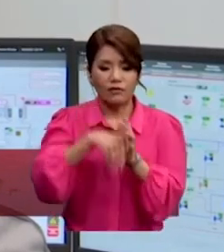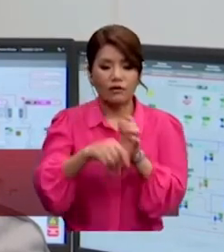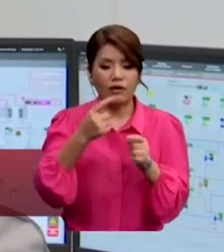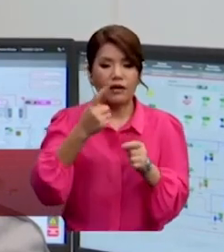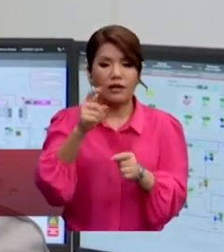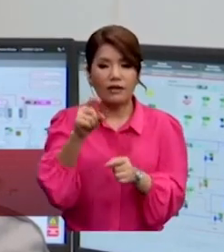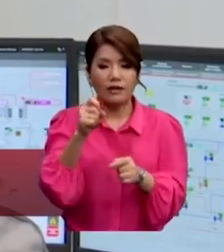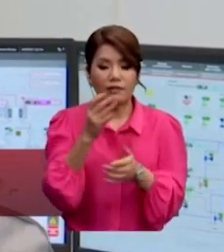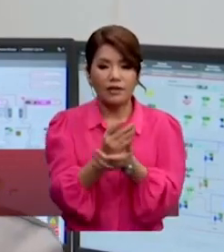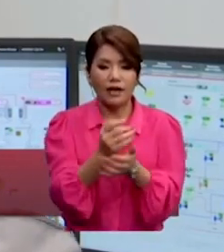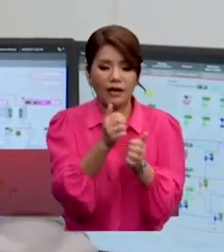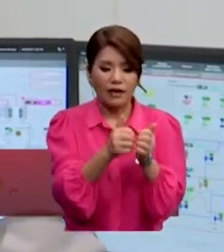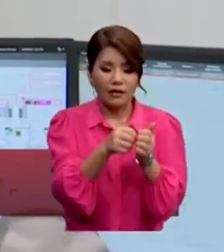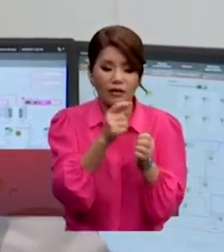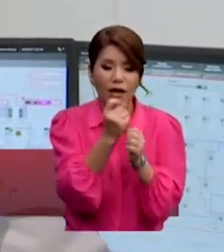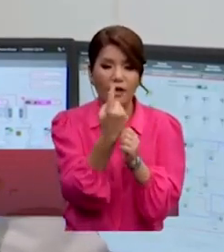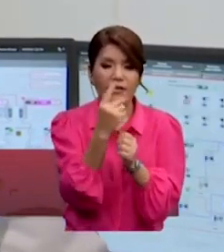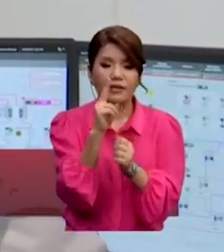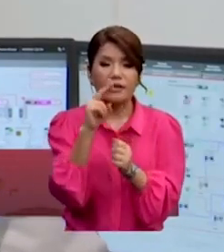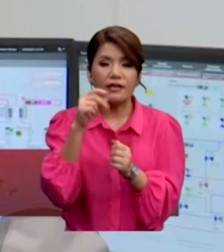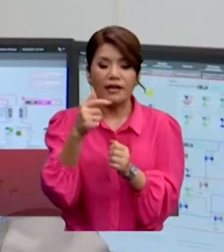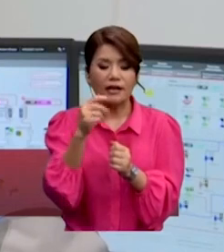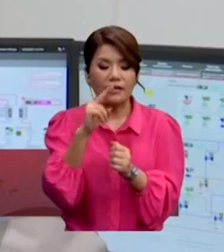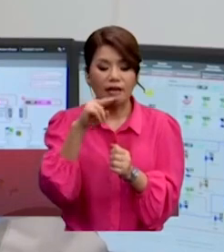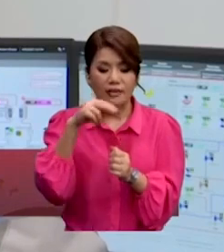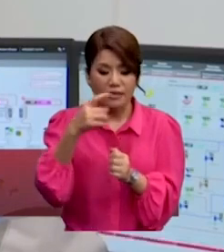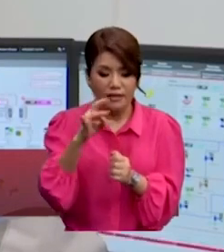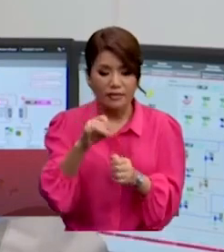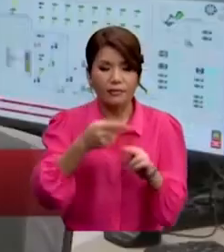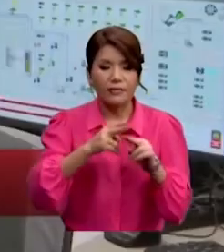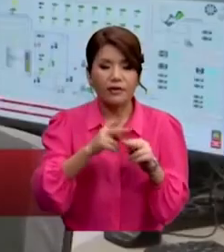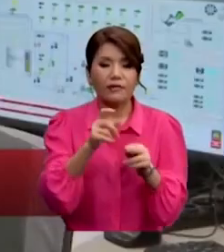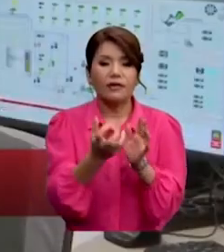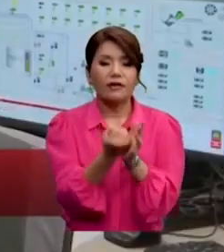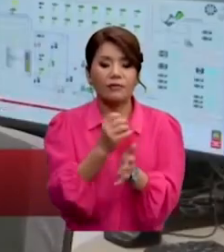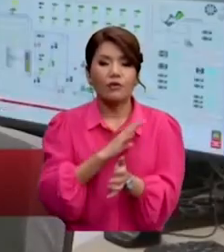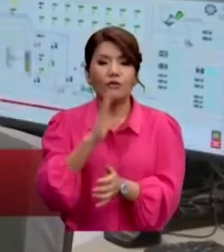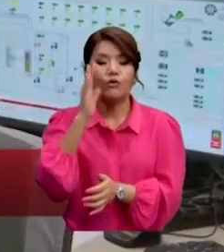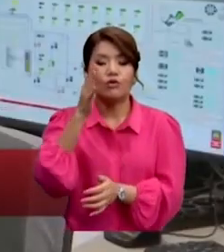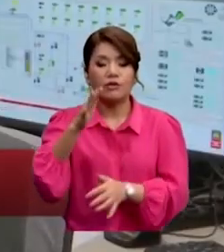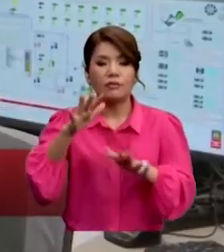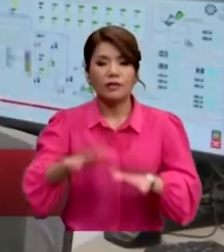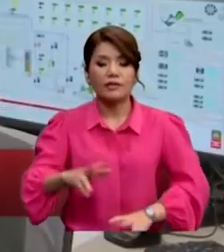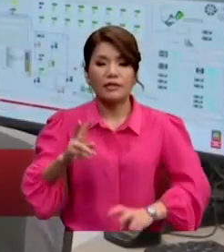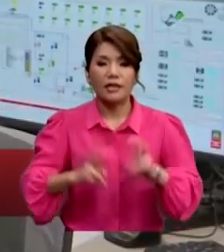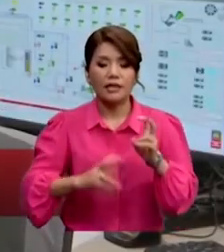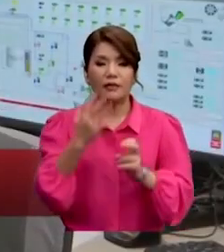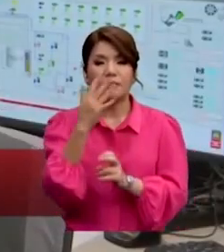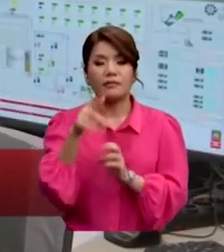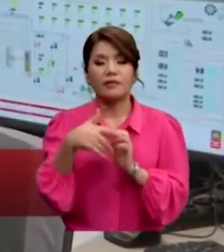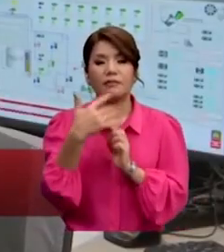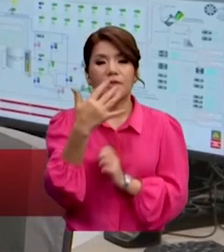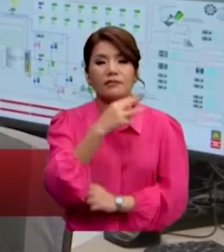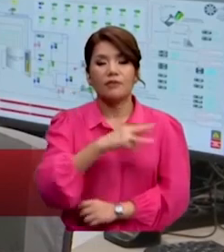тоннадан 1 грамм алтын аламыз. Біздің жабдықтар өңдеуді 20% арттыруға қауқарлы. Сондықтан болашақта кен өңдеуді жылына